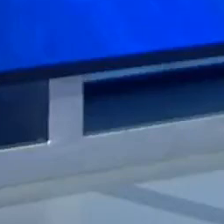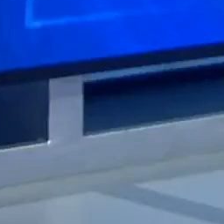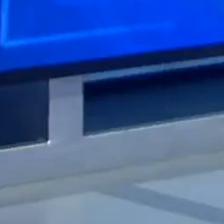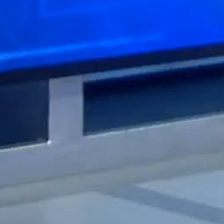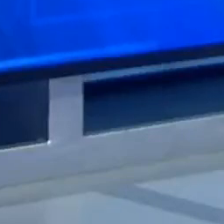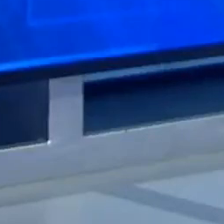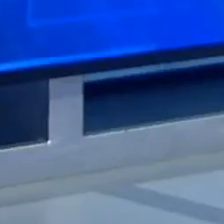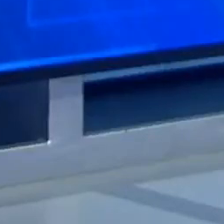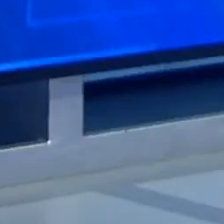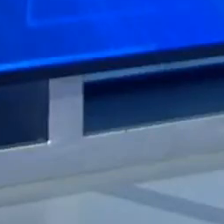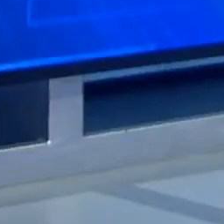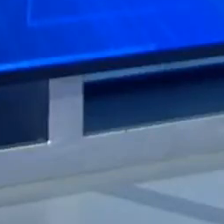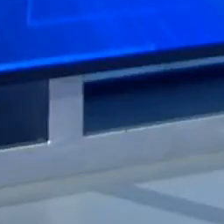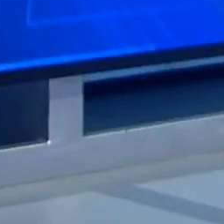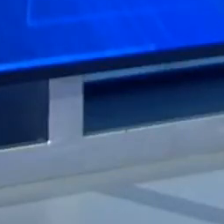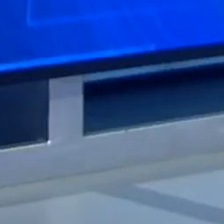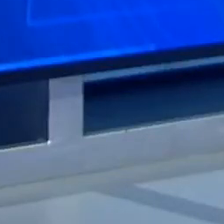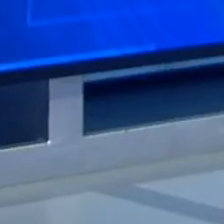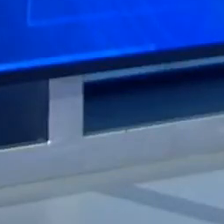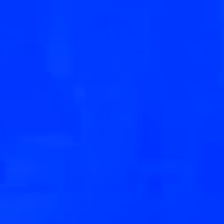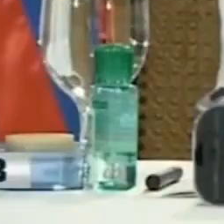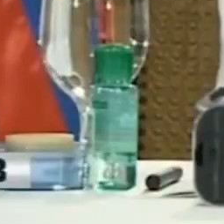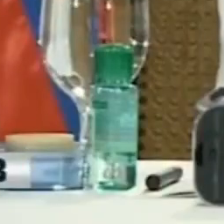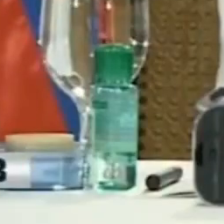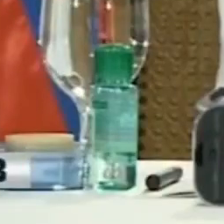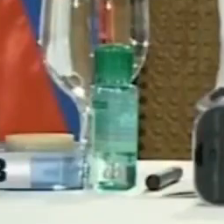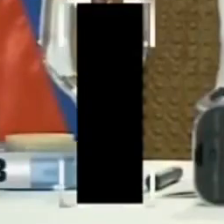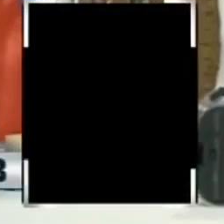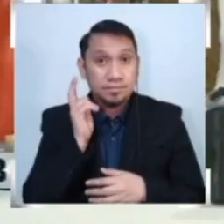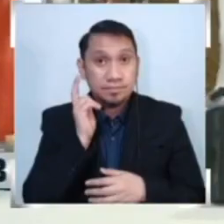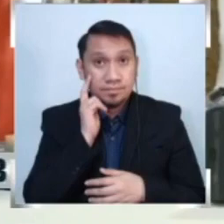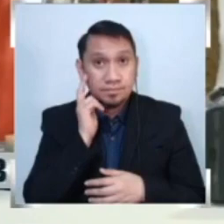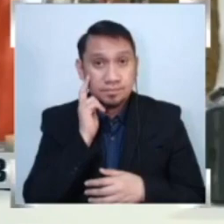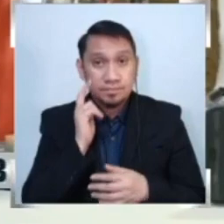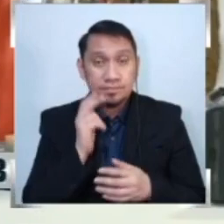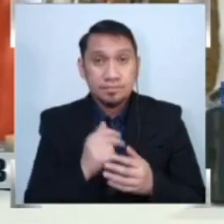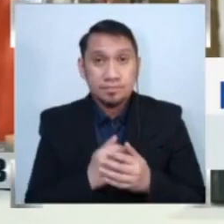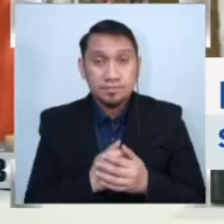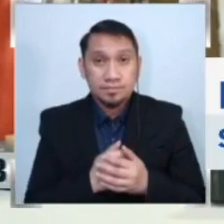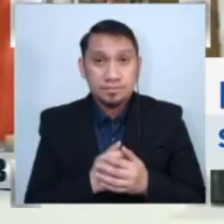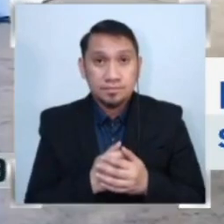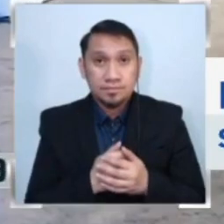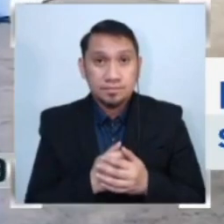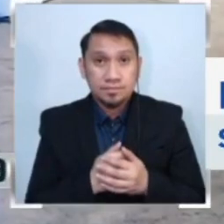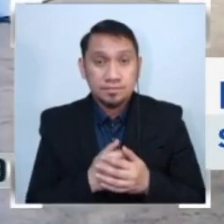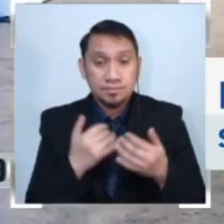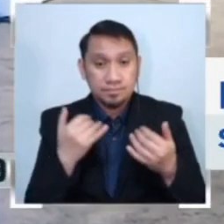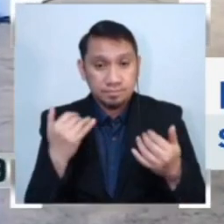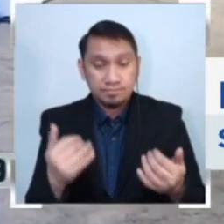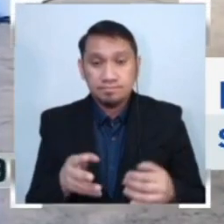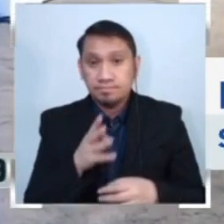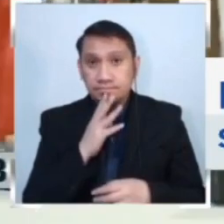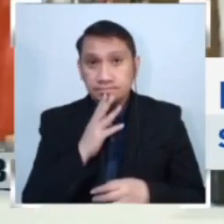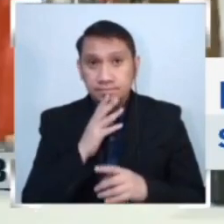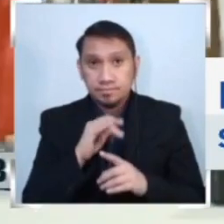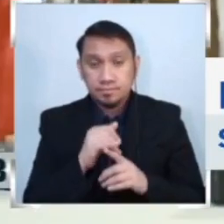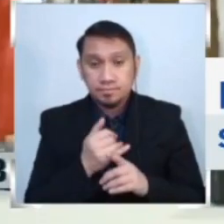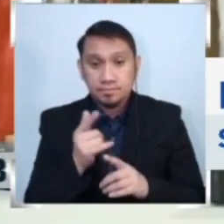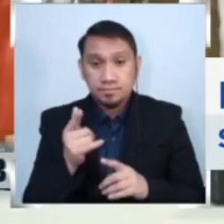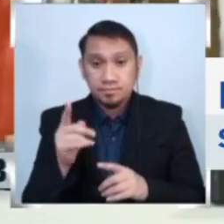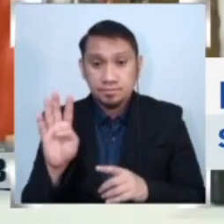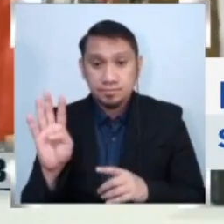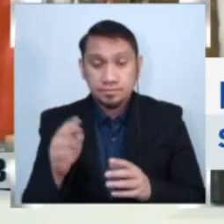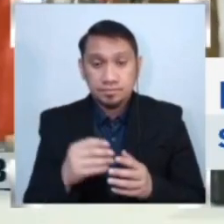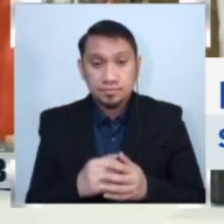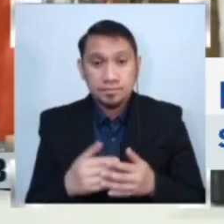Humarap sa publiko via Talk to the People si Pangulong Rodrigo Duterte. Huli siyang nagbigay ng public speech noong January 24. So mailalim siya sa